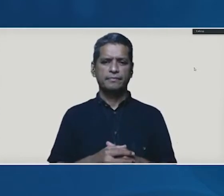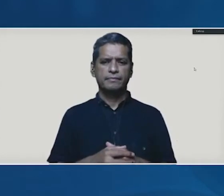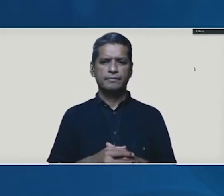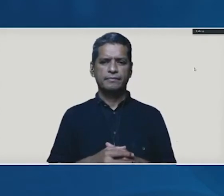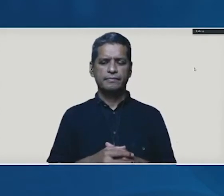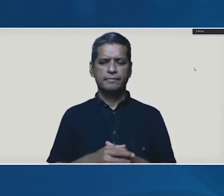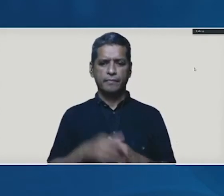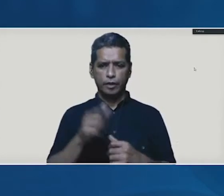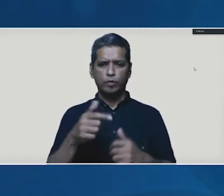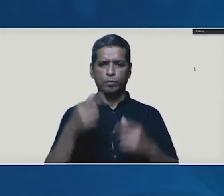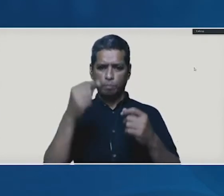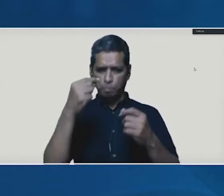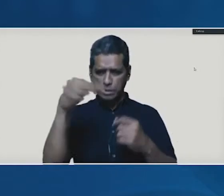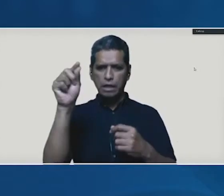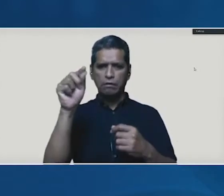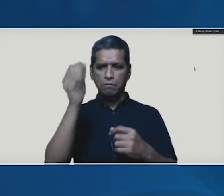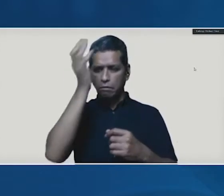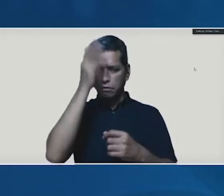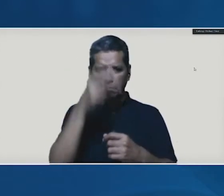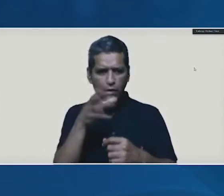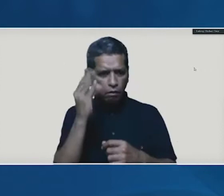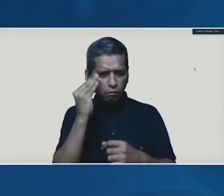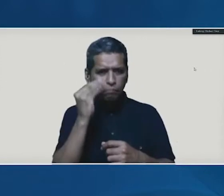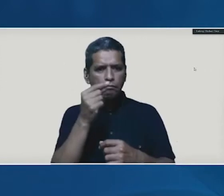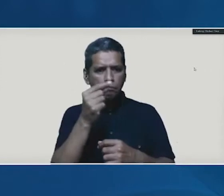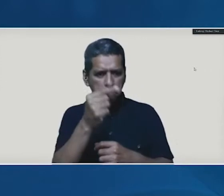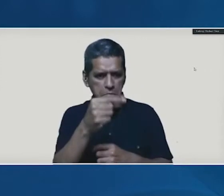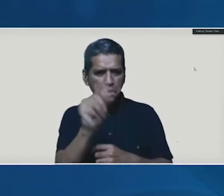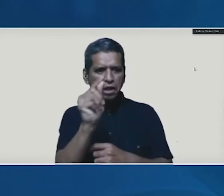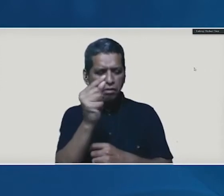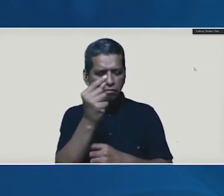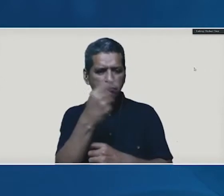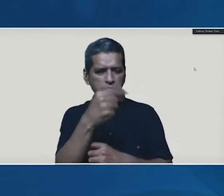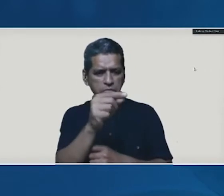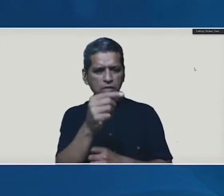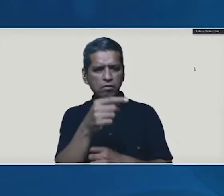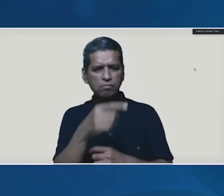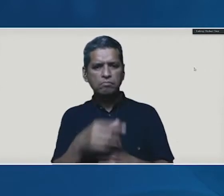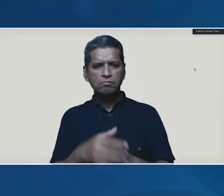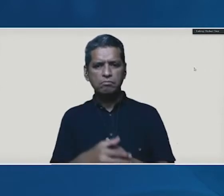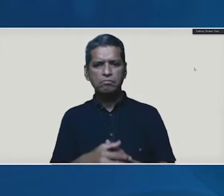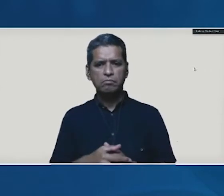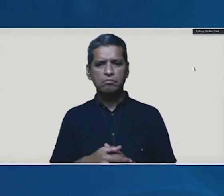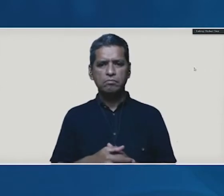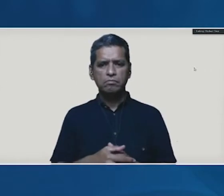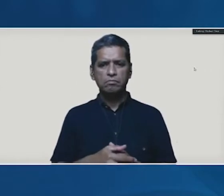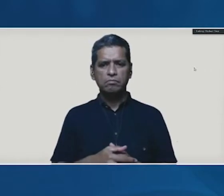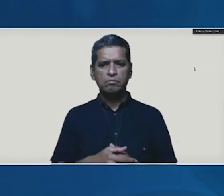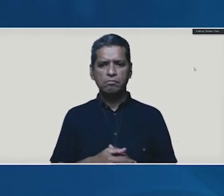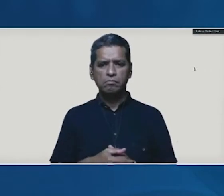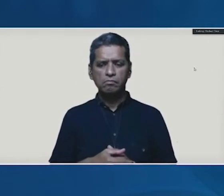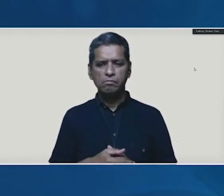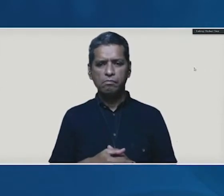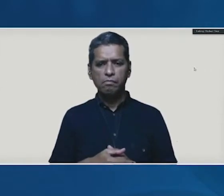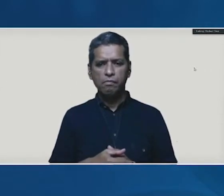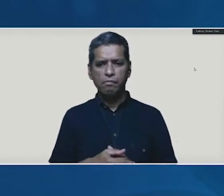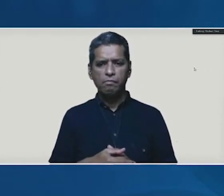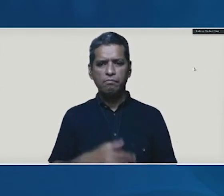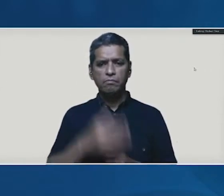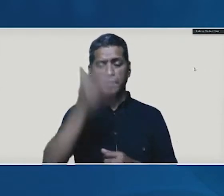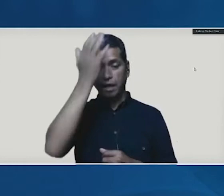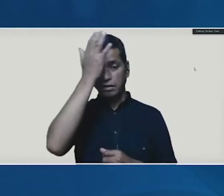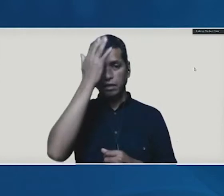benar-benar tapi permohonan daripada nebucard nezar adalah bukan hanya mimpinya